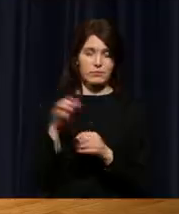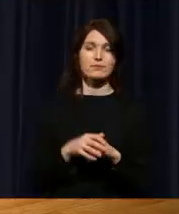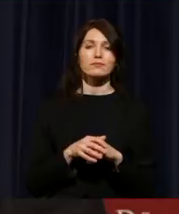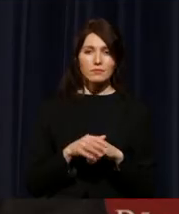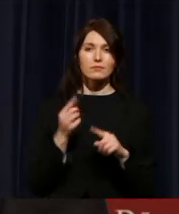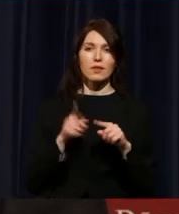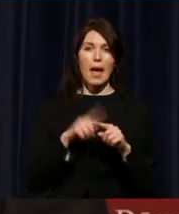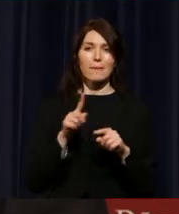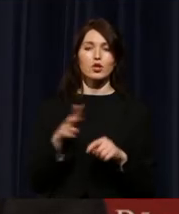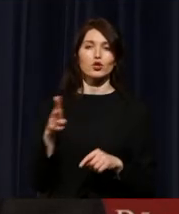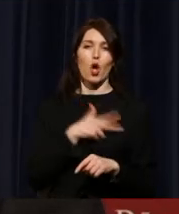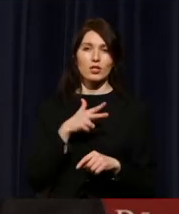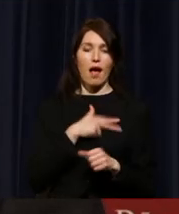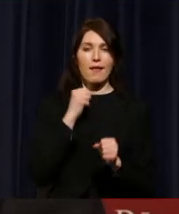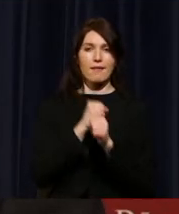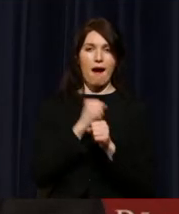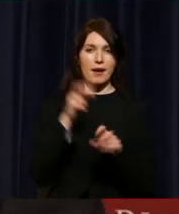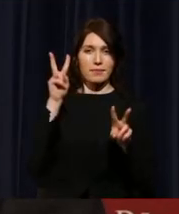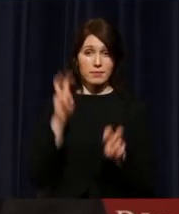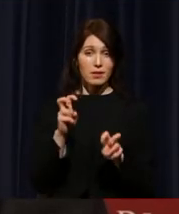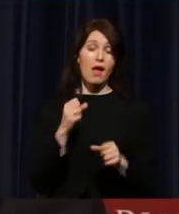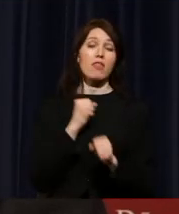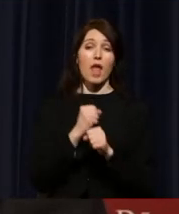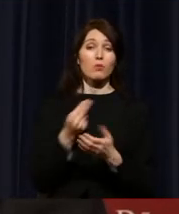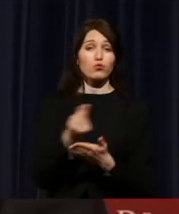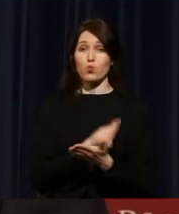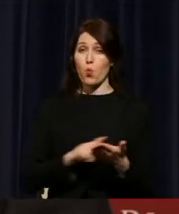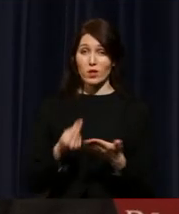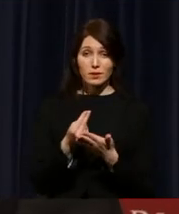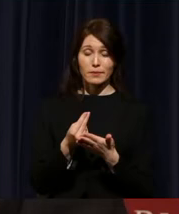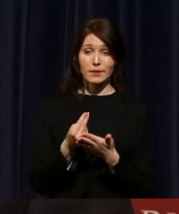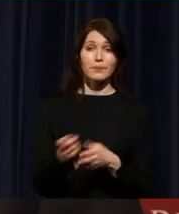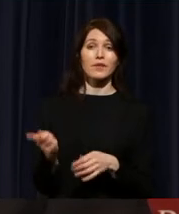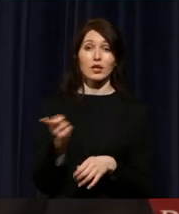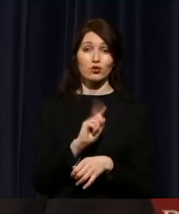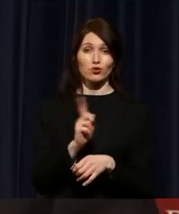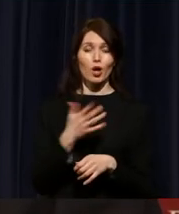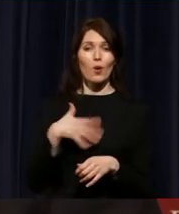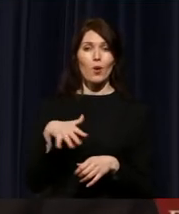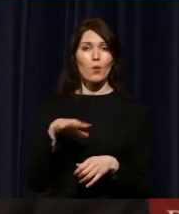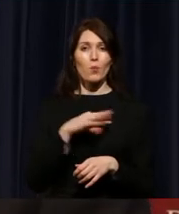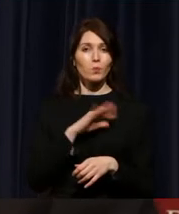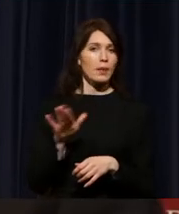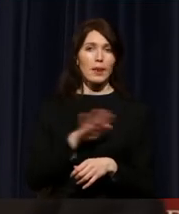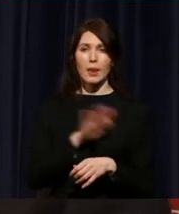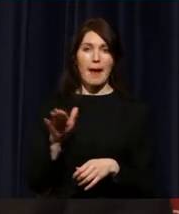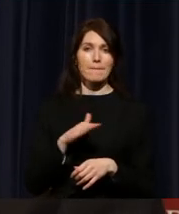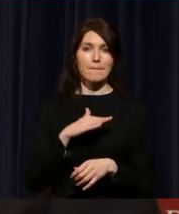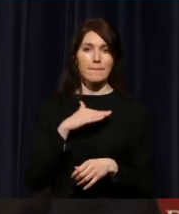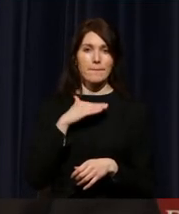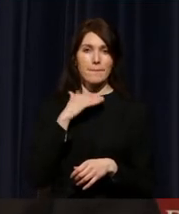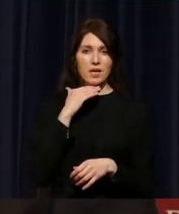Tāpēc jau tas ir sociālais darbs. Tātad darbs nozīmē, ka ir mums nepietiek, zināmā,